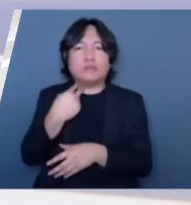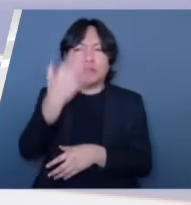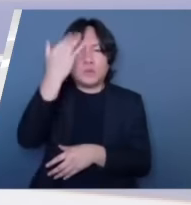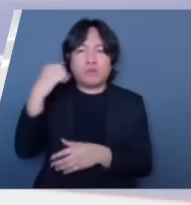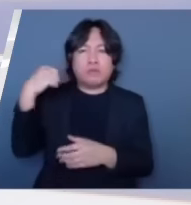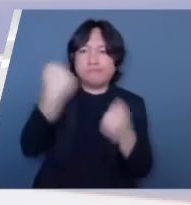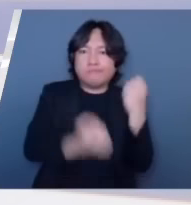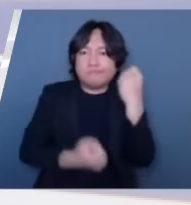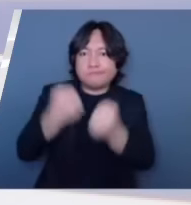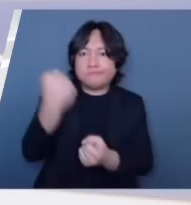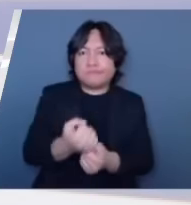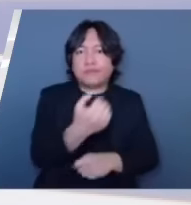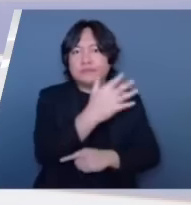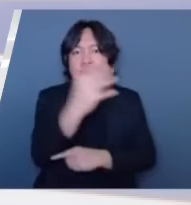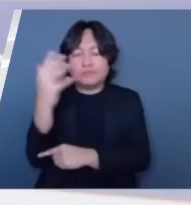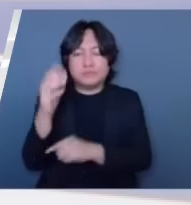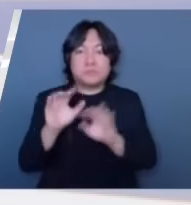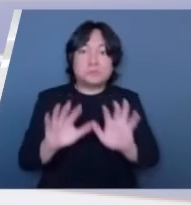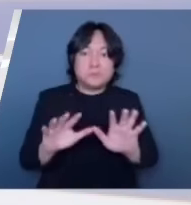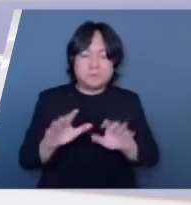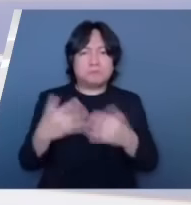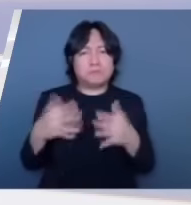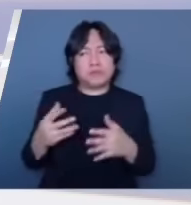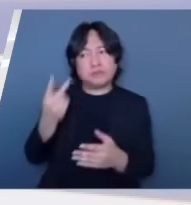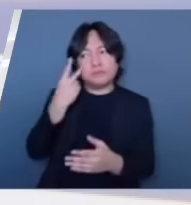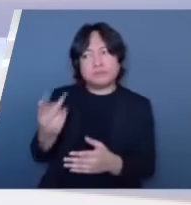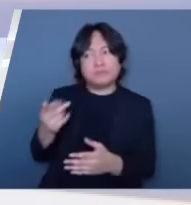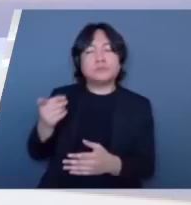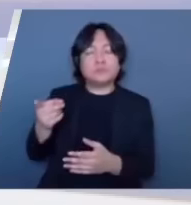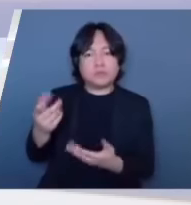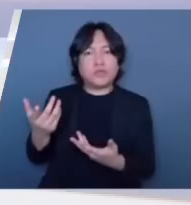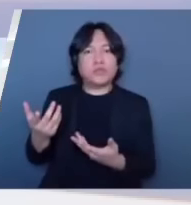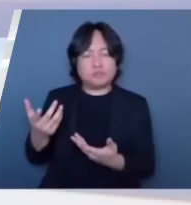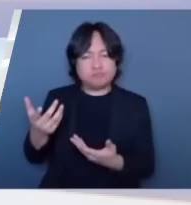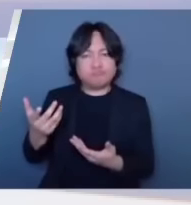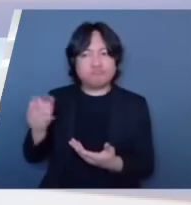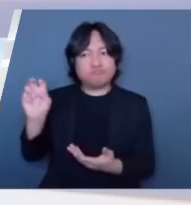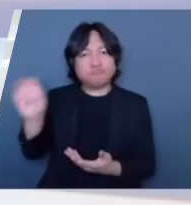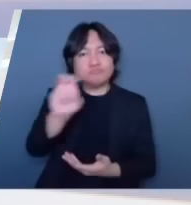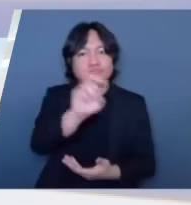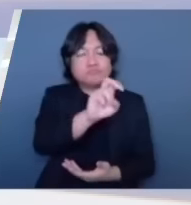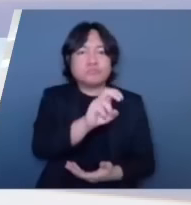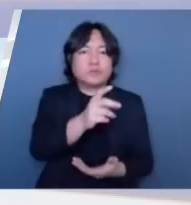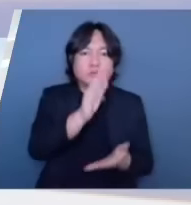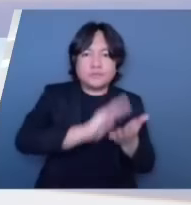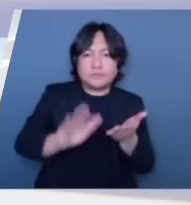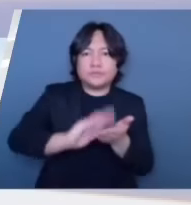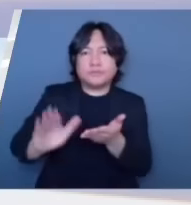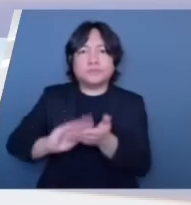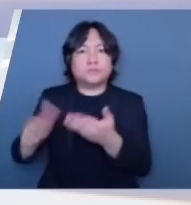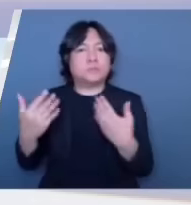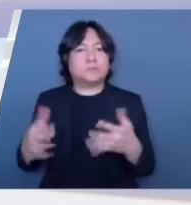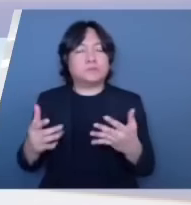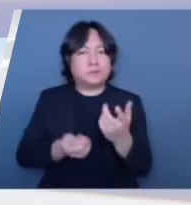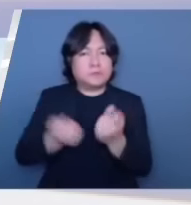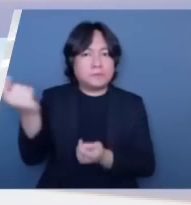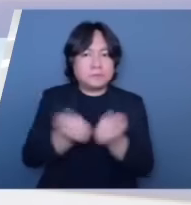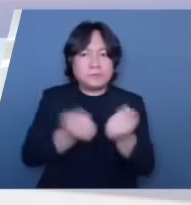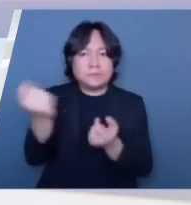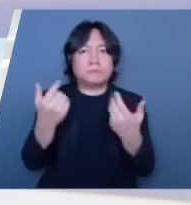Pero nakita na rin naman namin sila agad-agad na nag-ikot para magsagawa ng clearing operations at isa-isa na rin namang